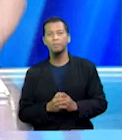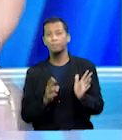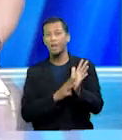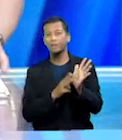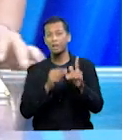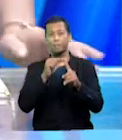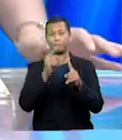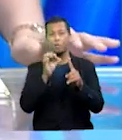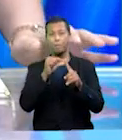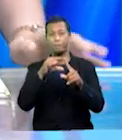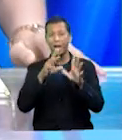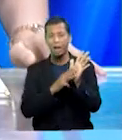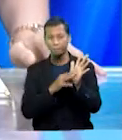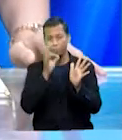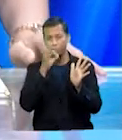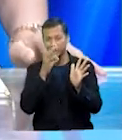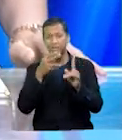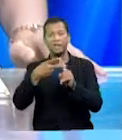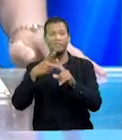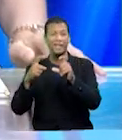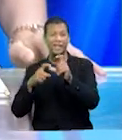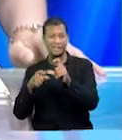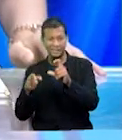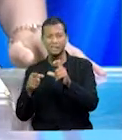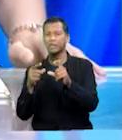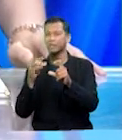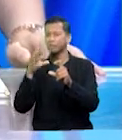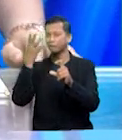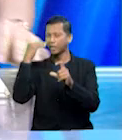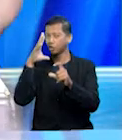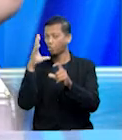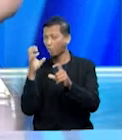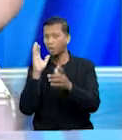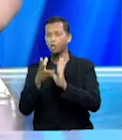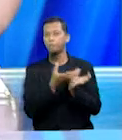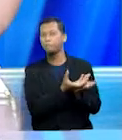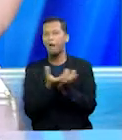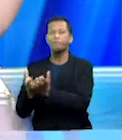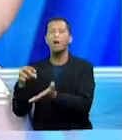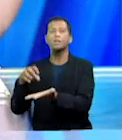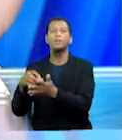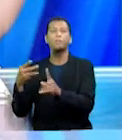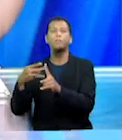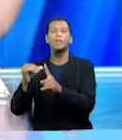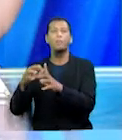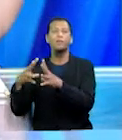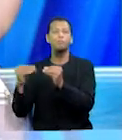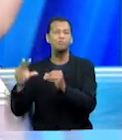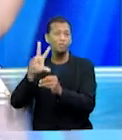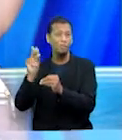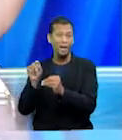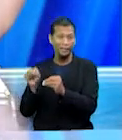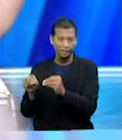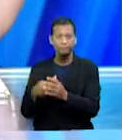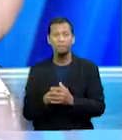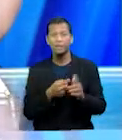Pemirsa, mantan Kadiv Propam Polri Irjen Pol Verdi Sambo sejak kemarin petang dibawa ke Mako Brimob Depok, Jawa Barat. Selain Verdi,